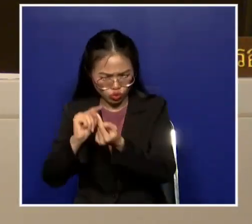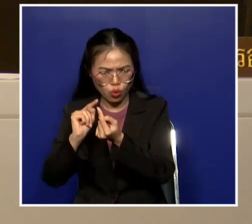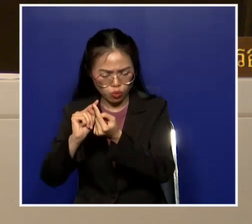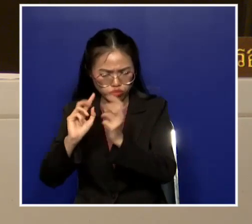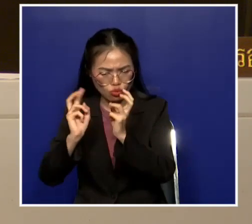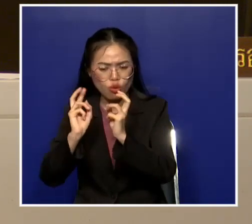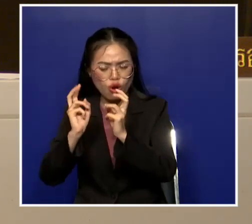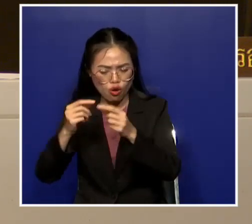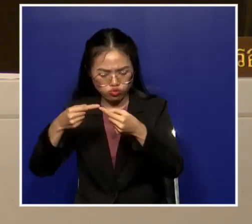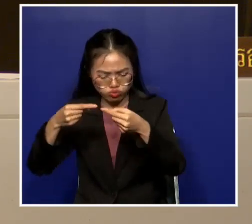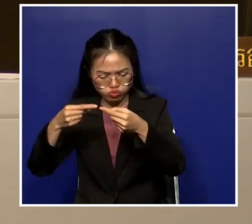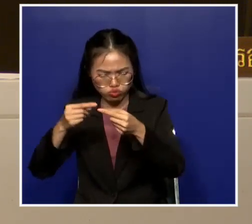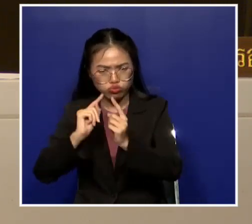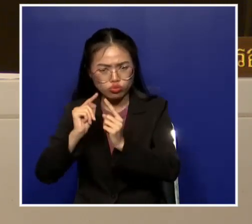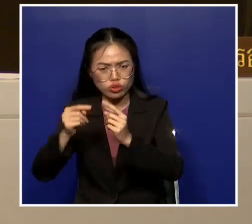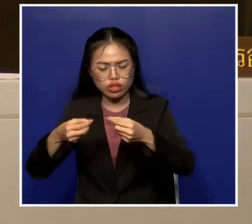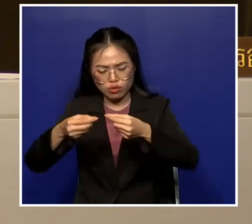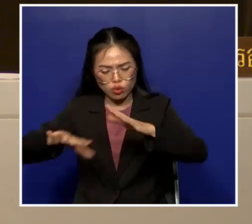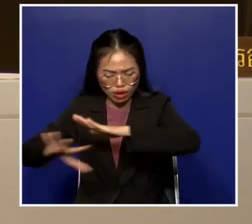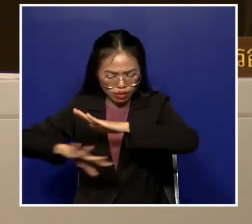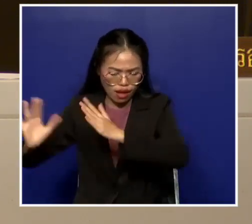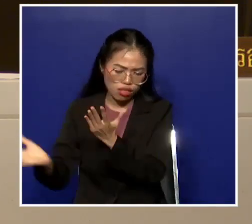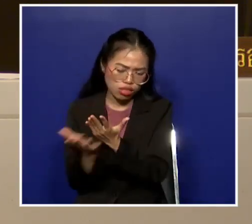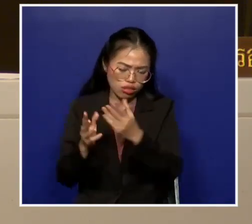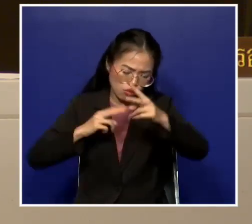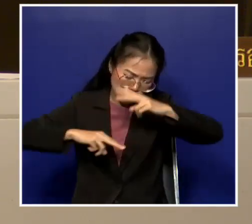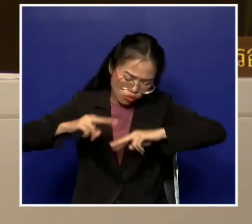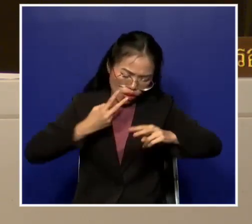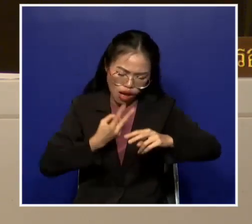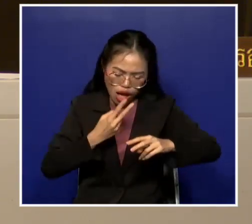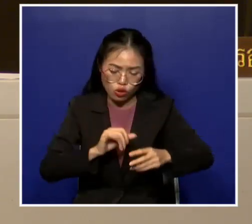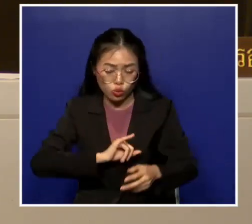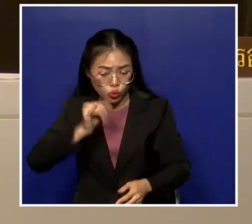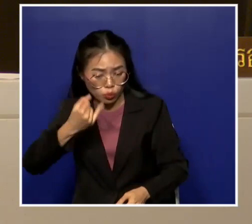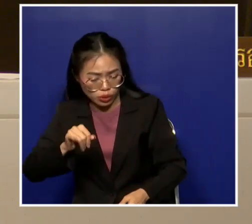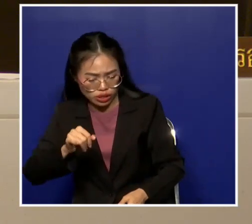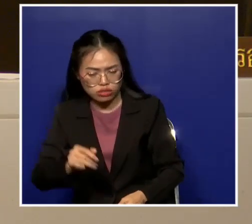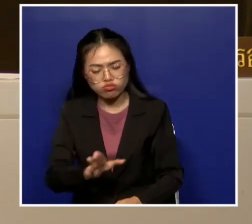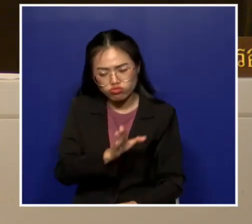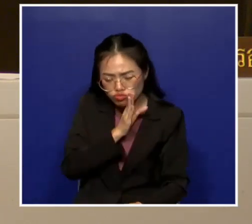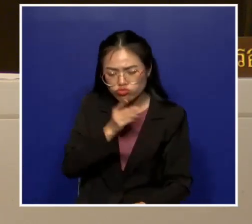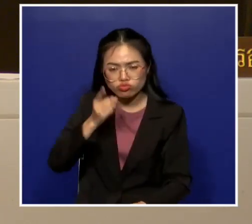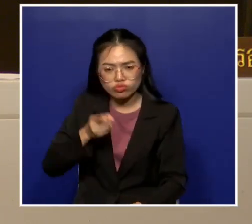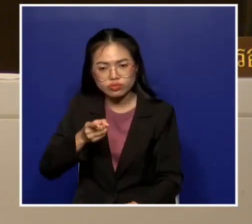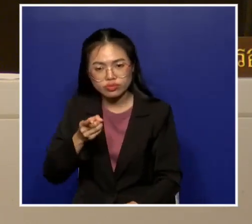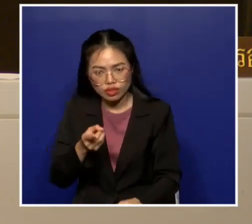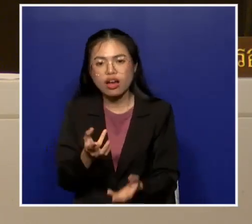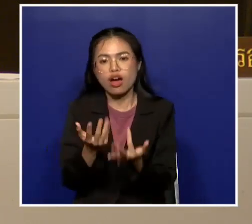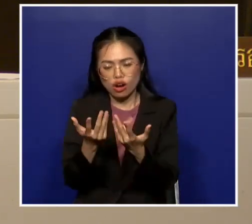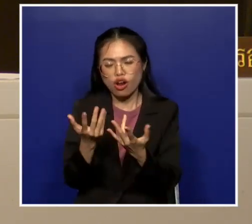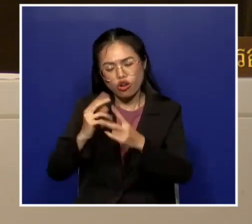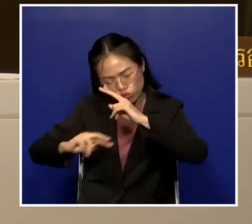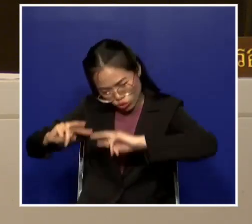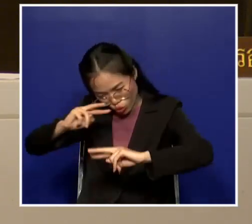ที่ท่านสลันนำมาท่านสลันวุฒินำมาพิปรายถูกผิดยังไงหรือว่าเท็จจริงยังไงก็มันได้พิสูจน์กัน